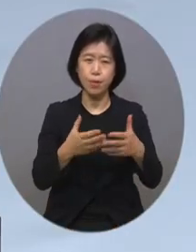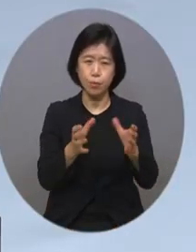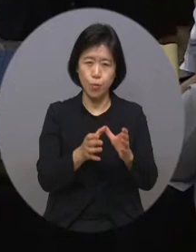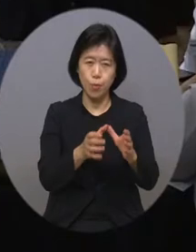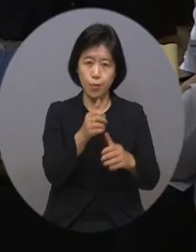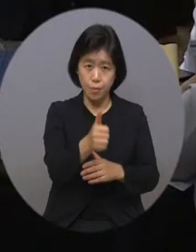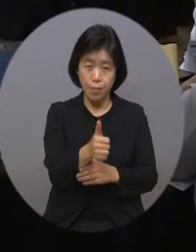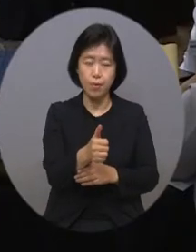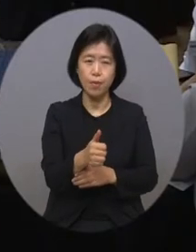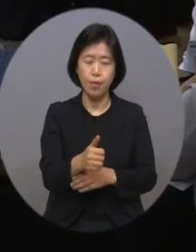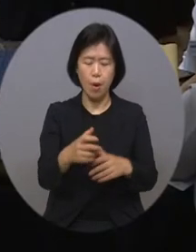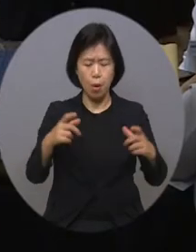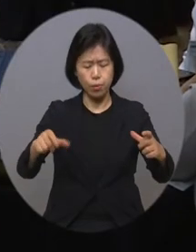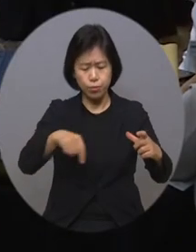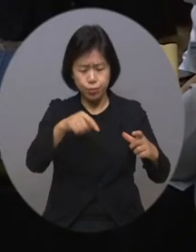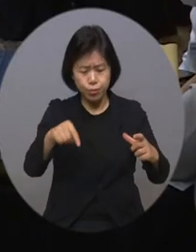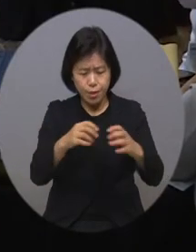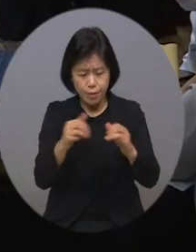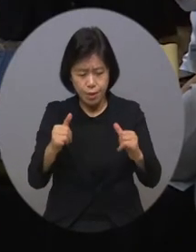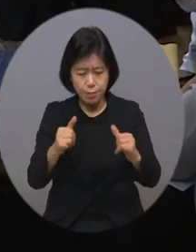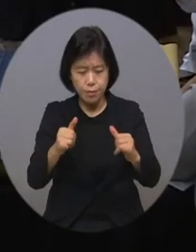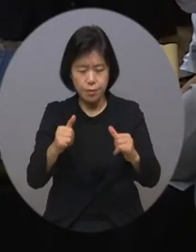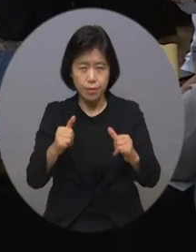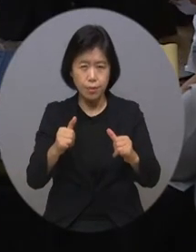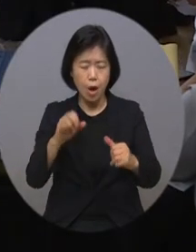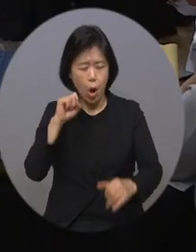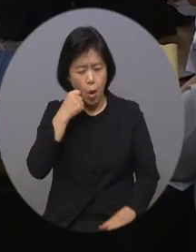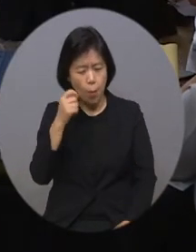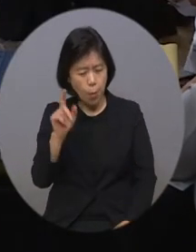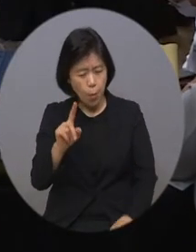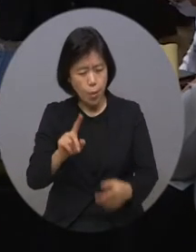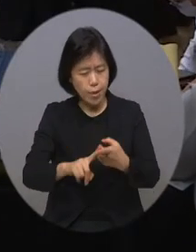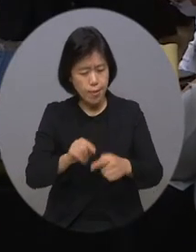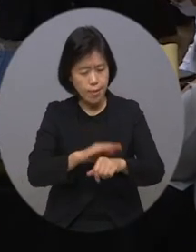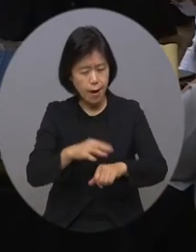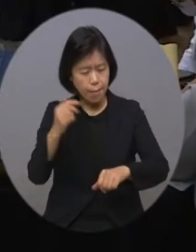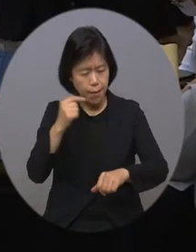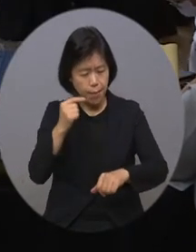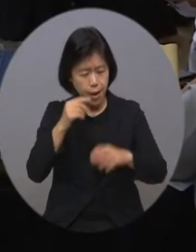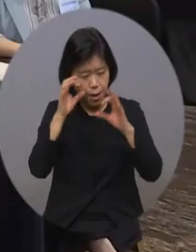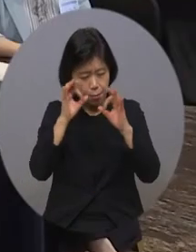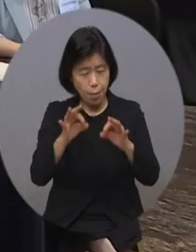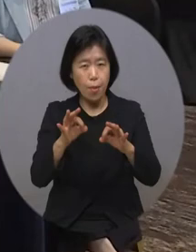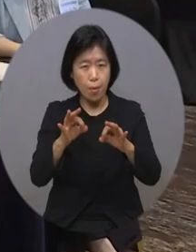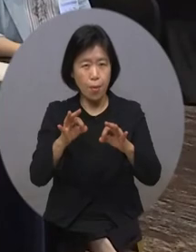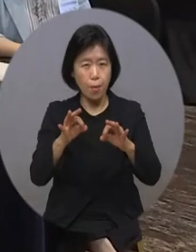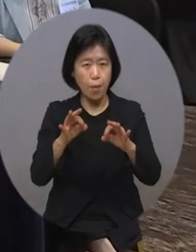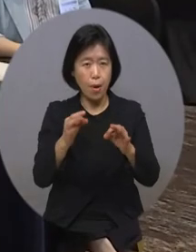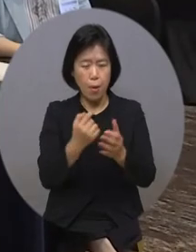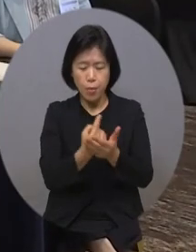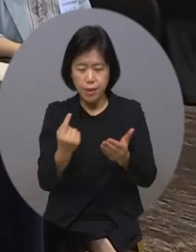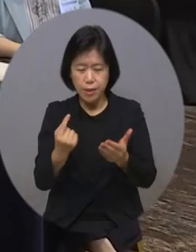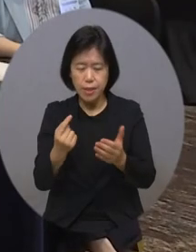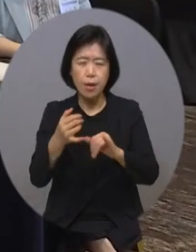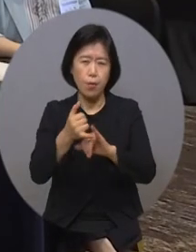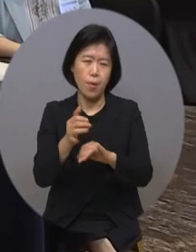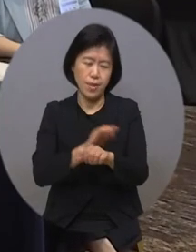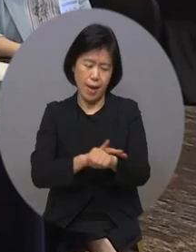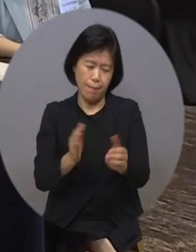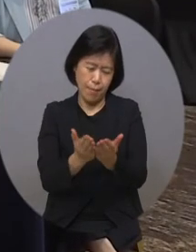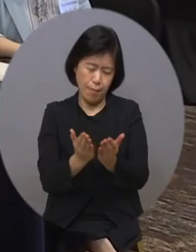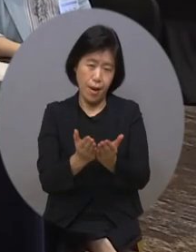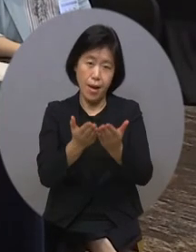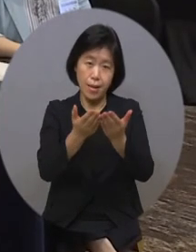어려움을 세심히 살펴 맞춤형 복지 서비스를 발굴하고 복지 사각지대가 없도록 더욱